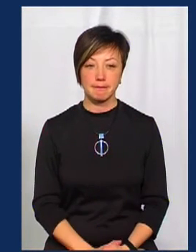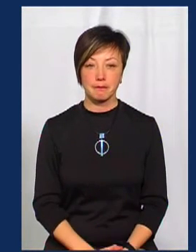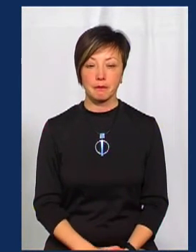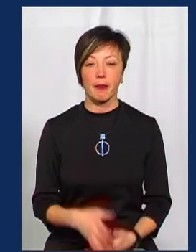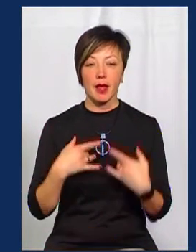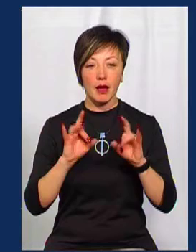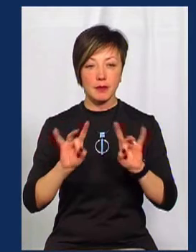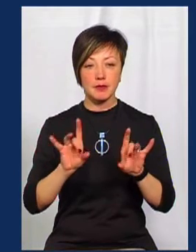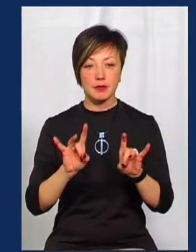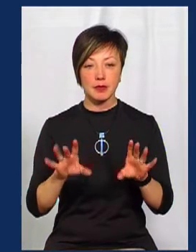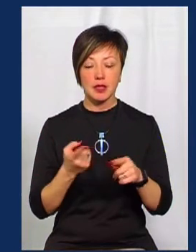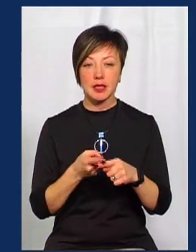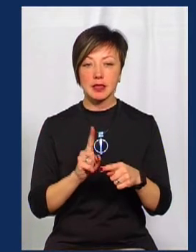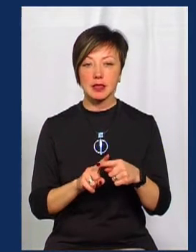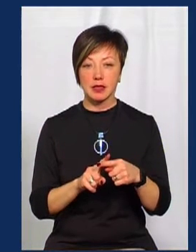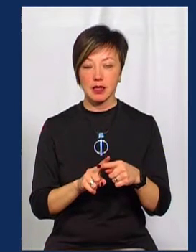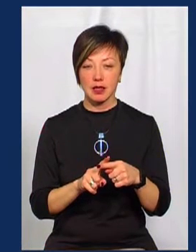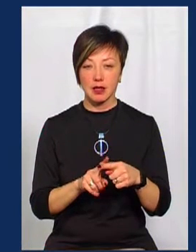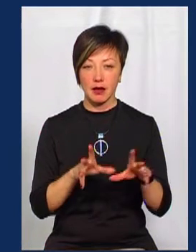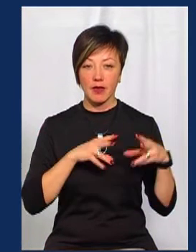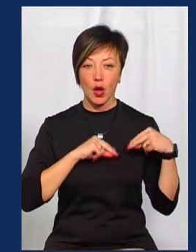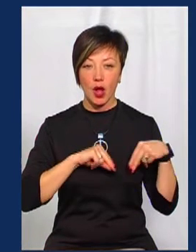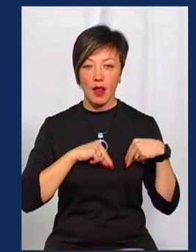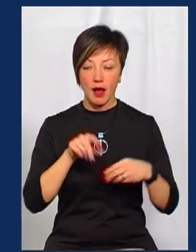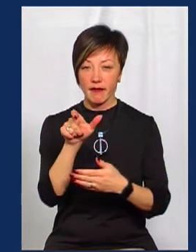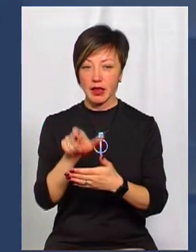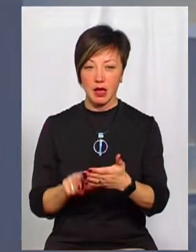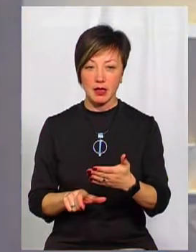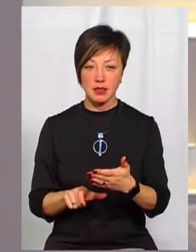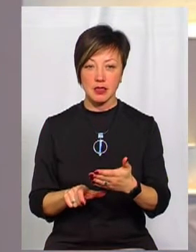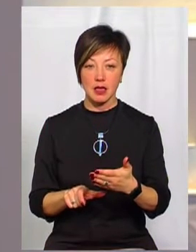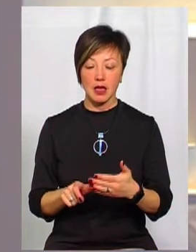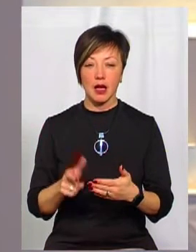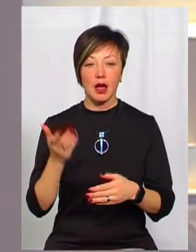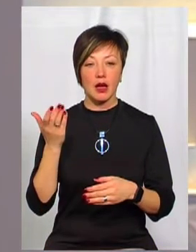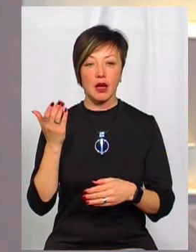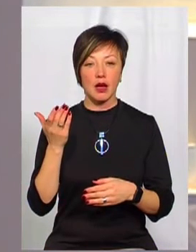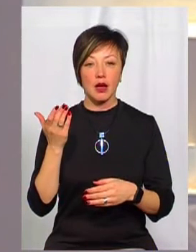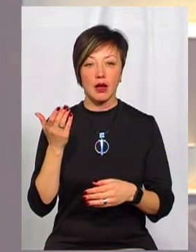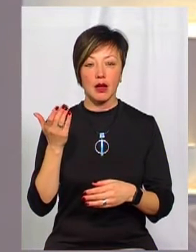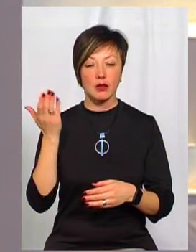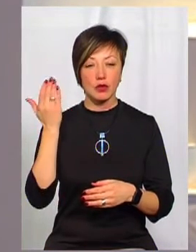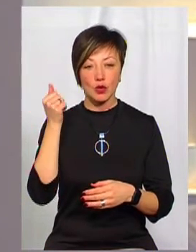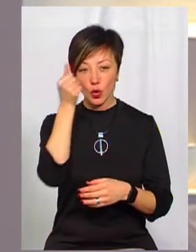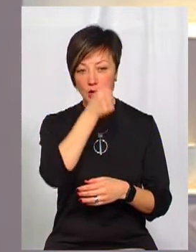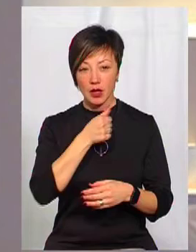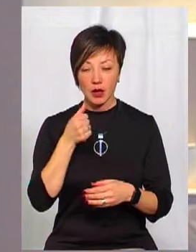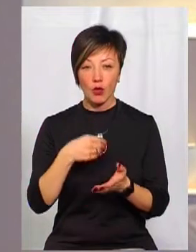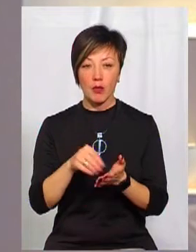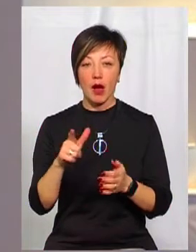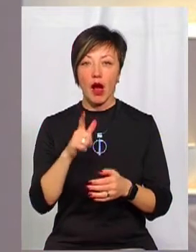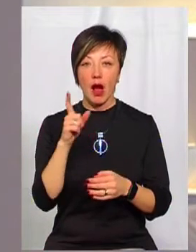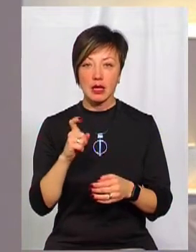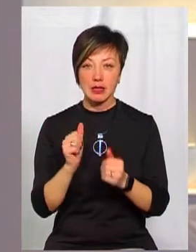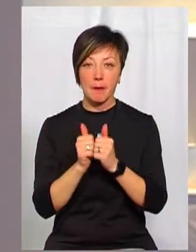я розшифрую вам, це від колеги квитанції. Вона, до речі, торік закупила газ наперед, тому зараз отримує тільки